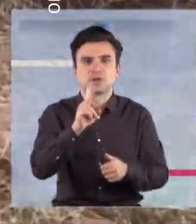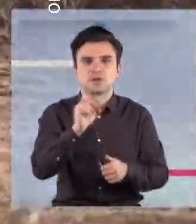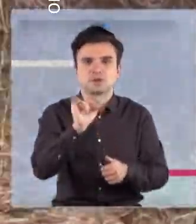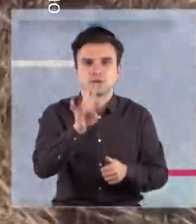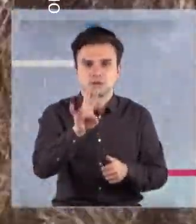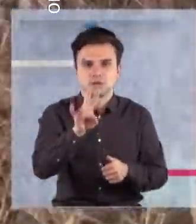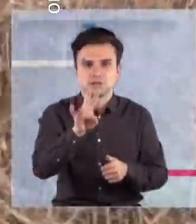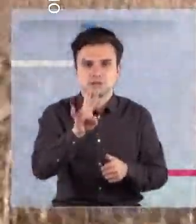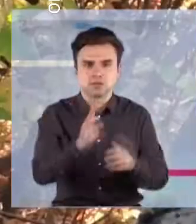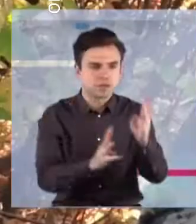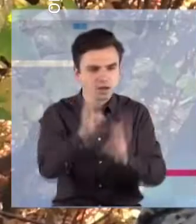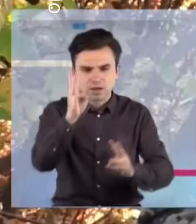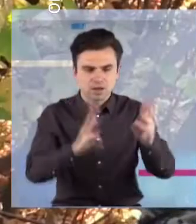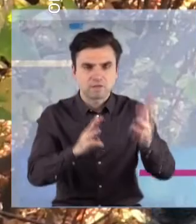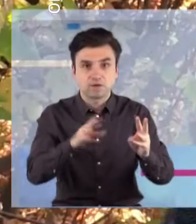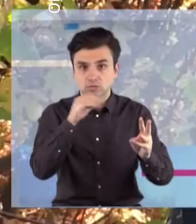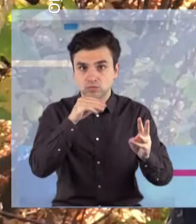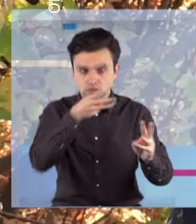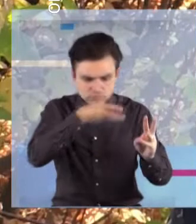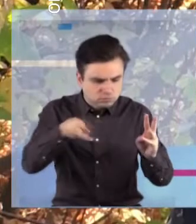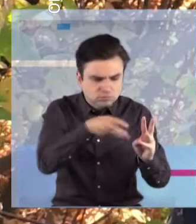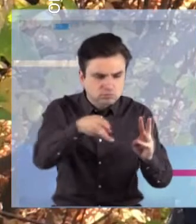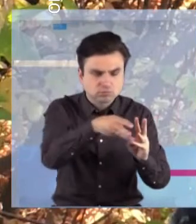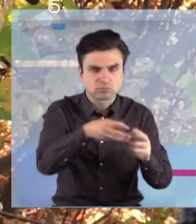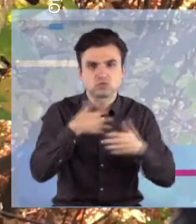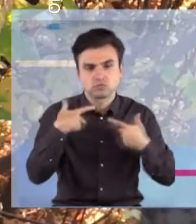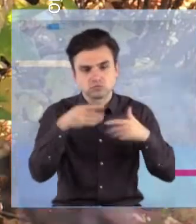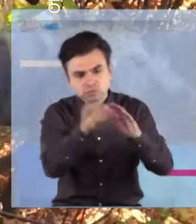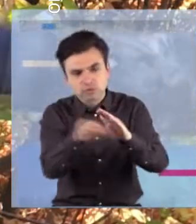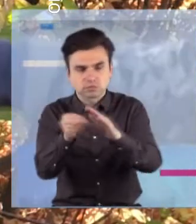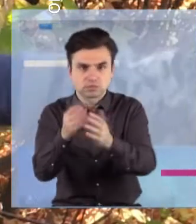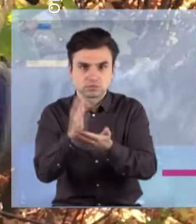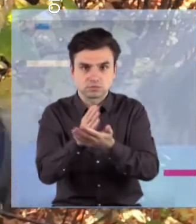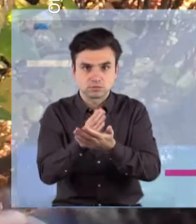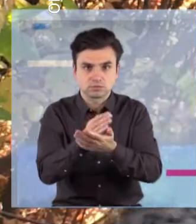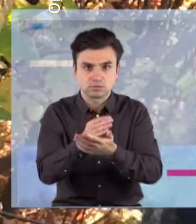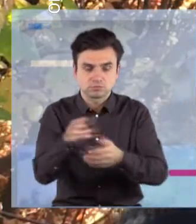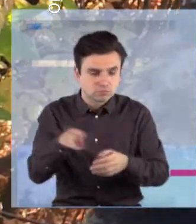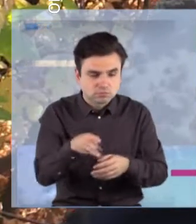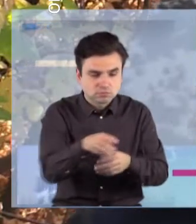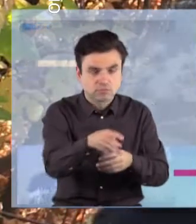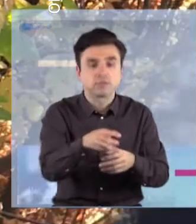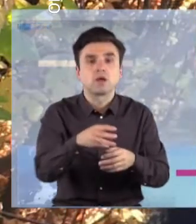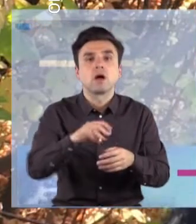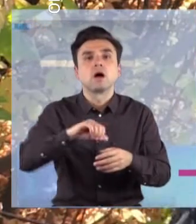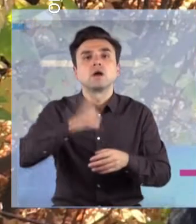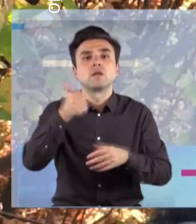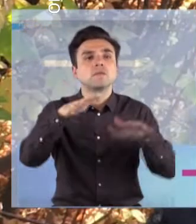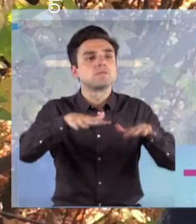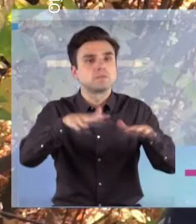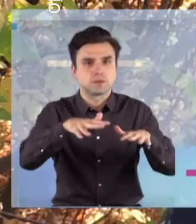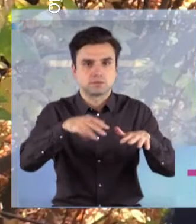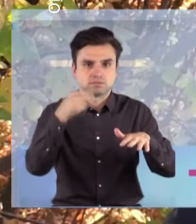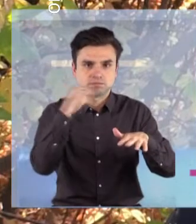тварини вміють добре маскуватись. Є, допустим, ошибочне впечатлення, що якщо от вийшов, посмотрів на поле і не бачить ні зайця, ні куропатки,